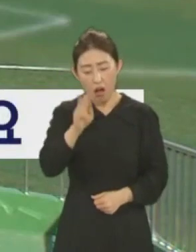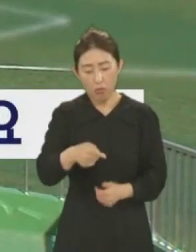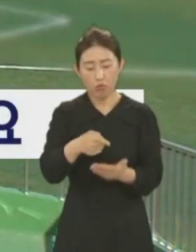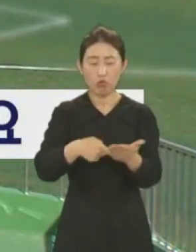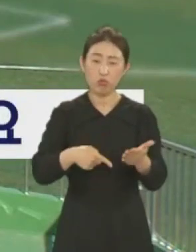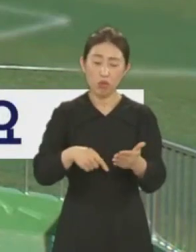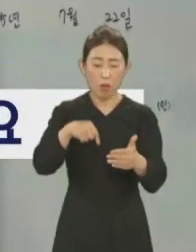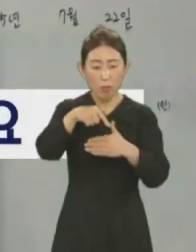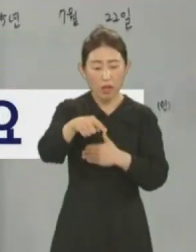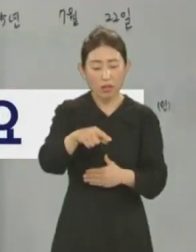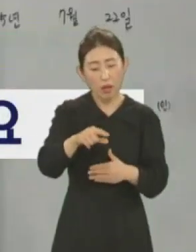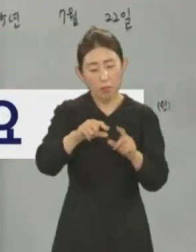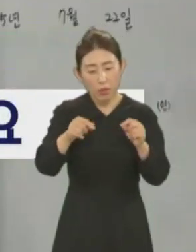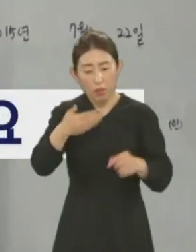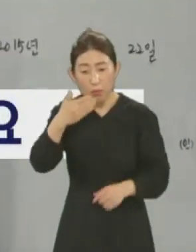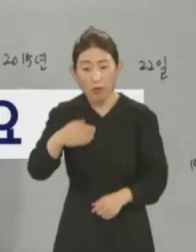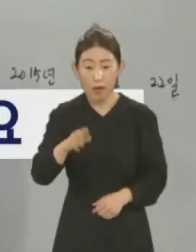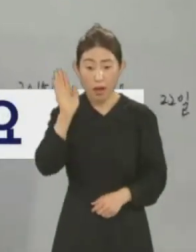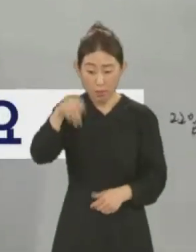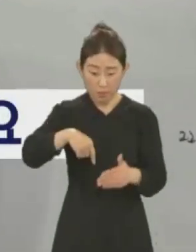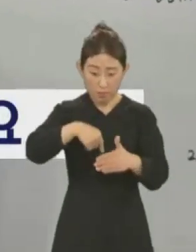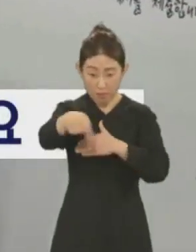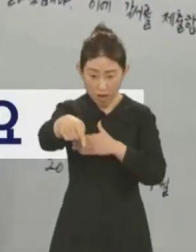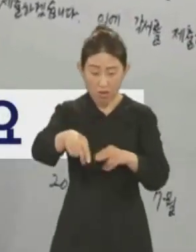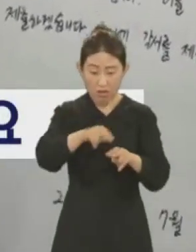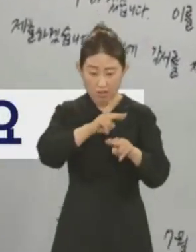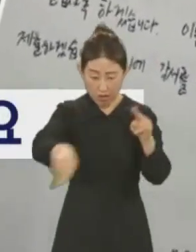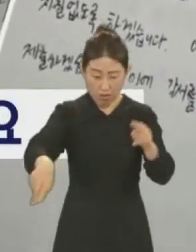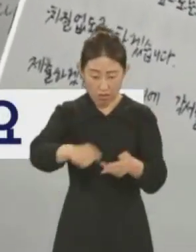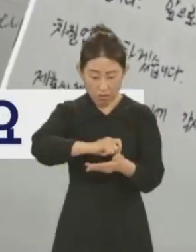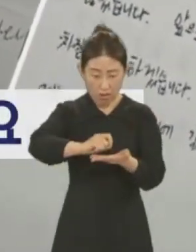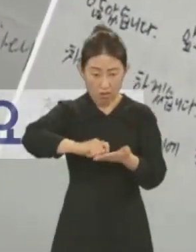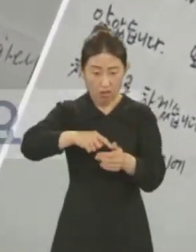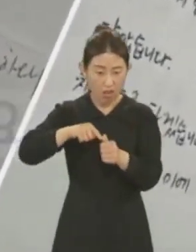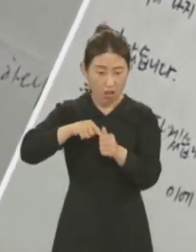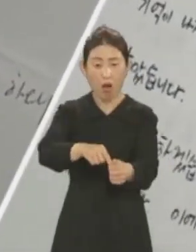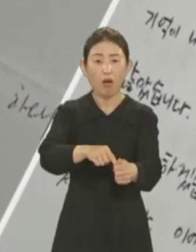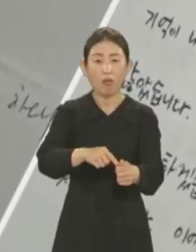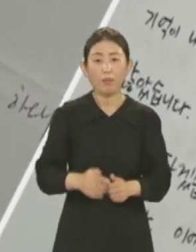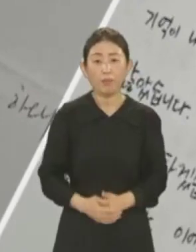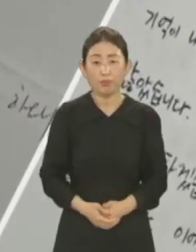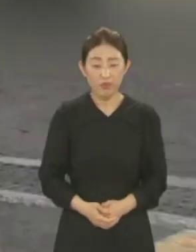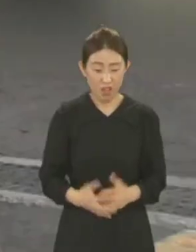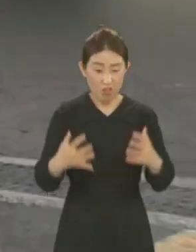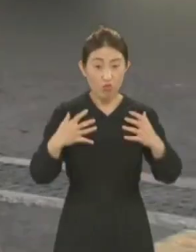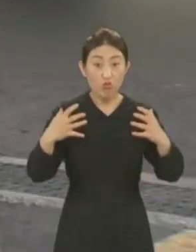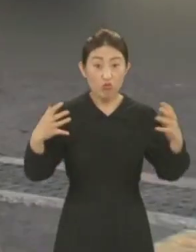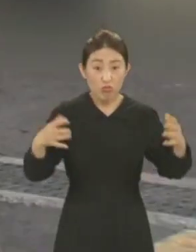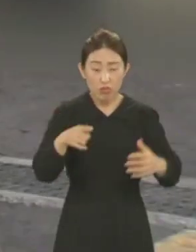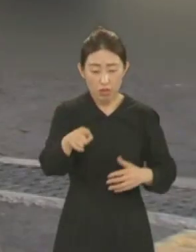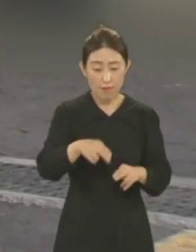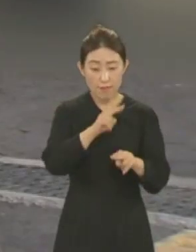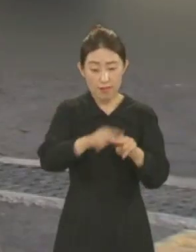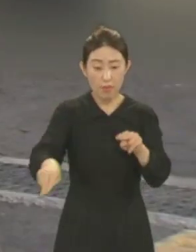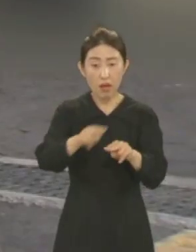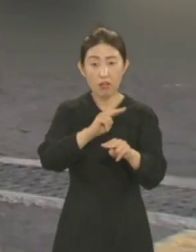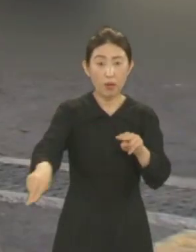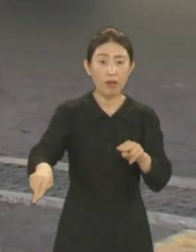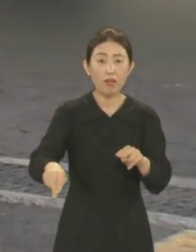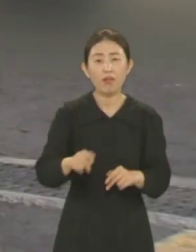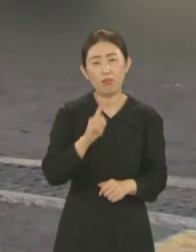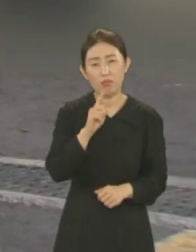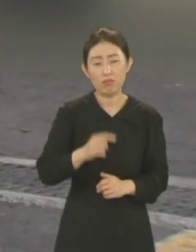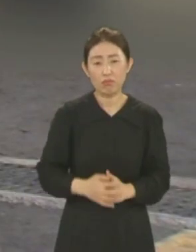욕을 하며 앞으로 밖에서 식사할 경우 사직하겠다는 각서를 쓰게 했습니다 뚱뚱하다는 이유로 그만두라는 말까지